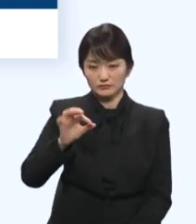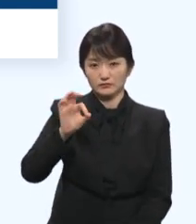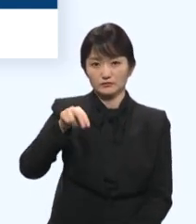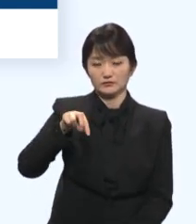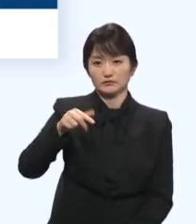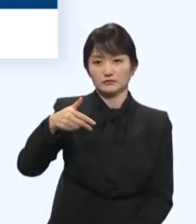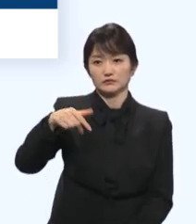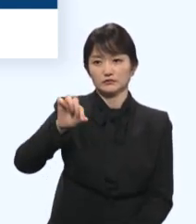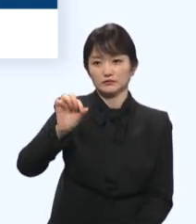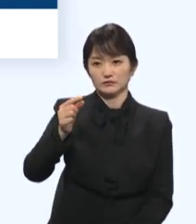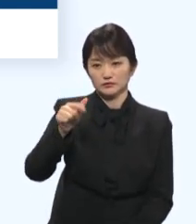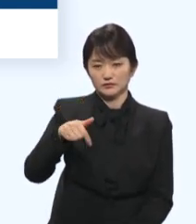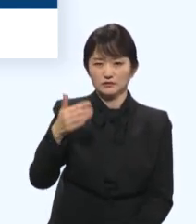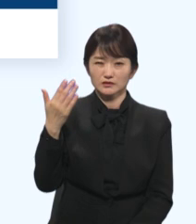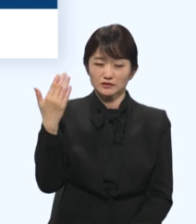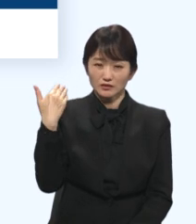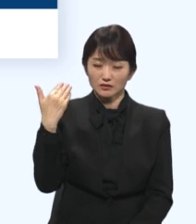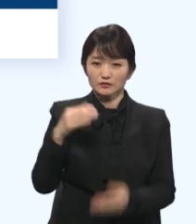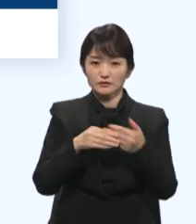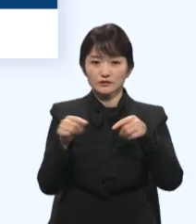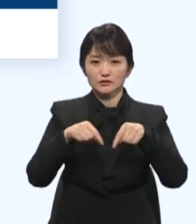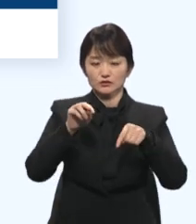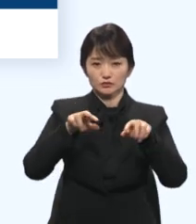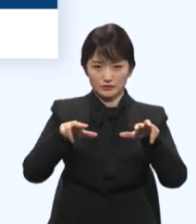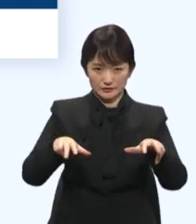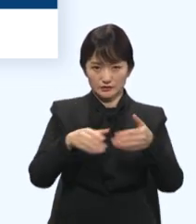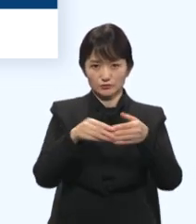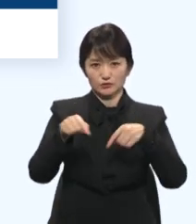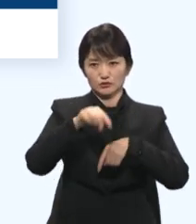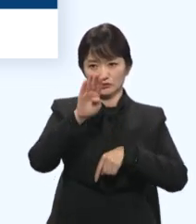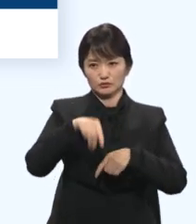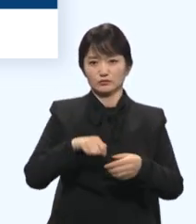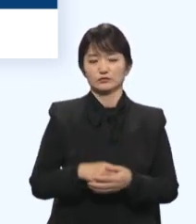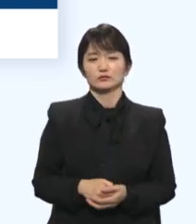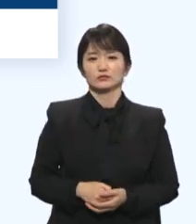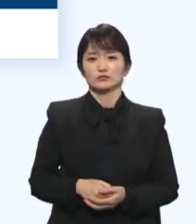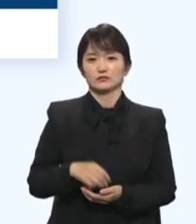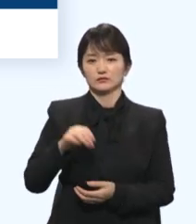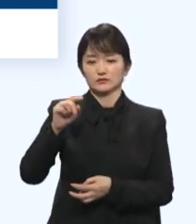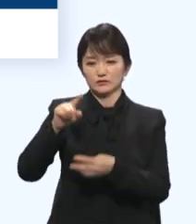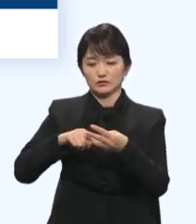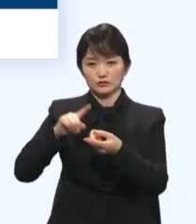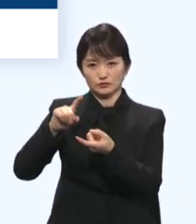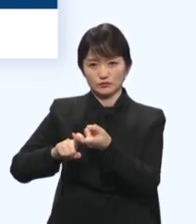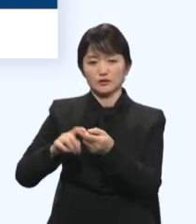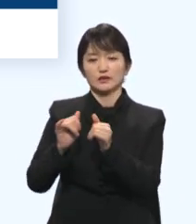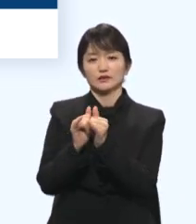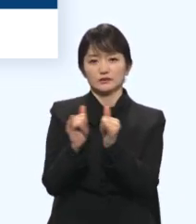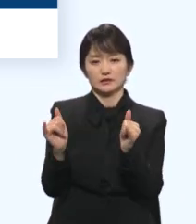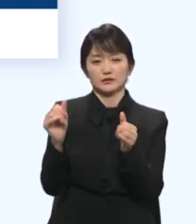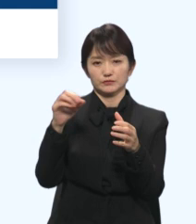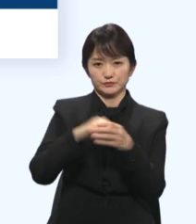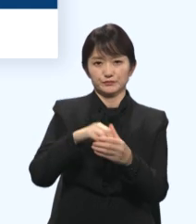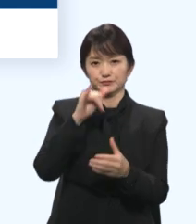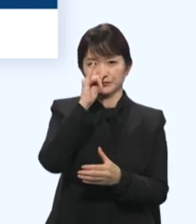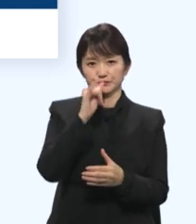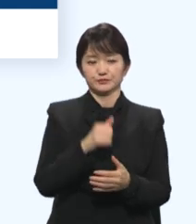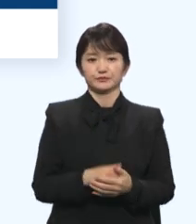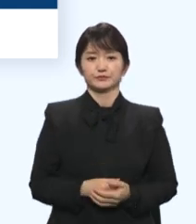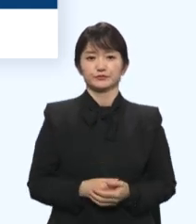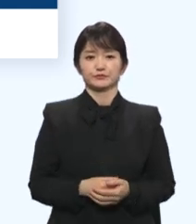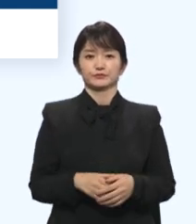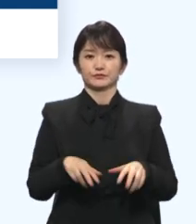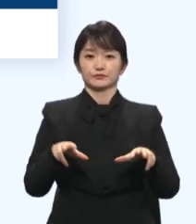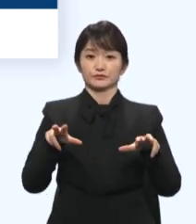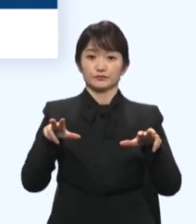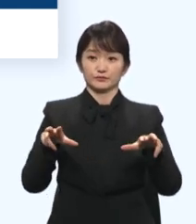뭐 전현직 지도부 아니면 소위 말하는 뭐 핵심 친유 인사들이 포함이 되어 있습니다 자 그럼 뭐 지금